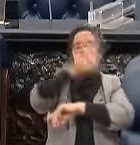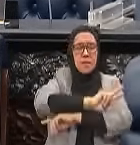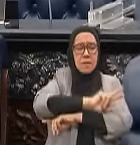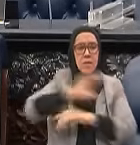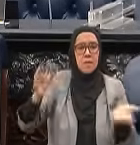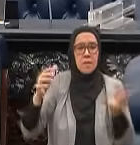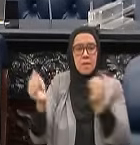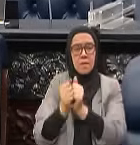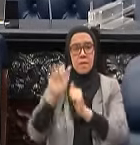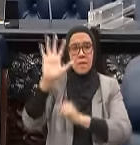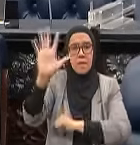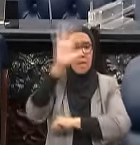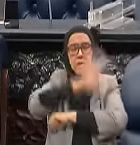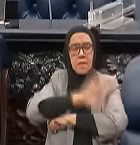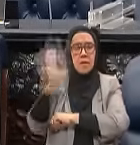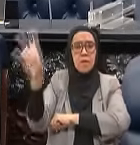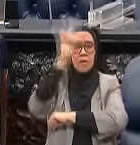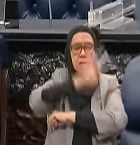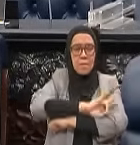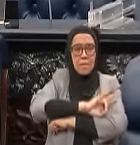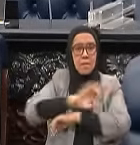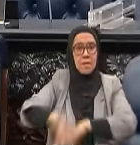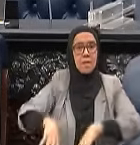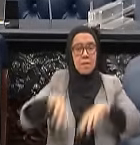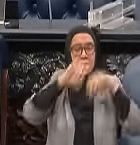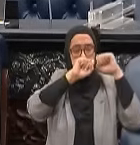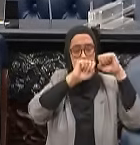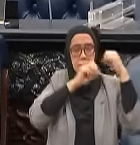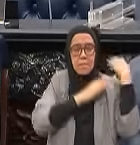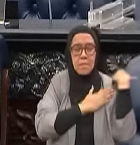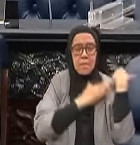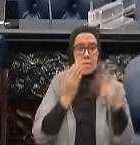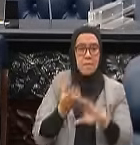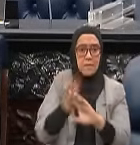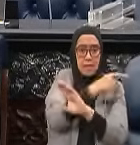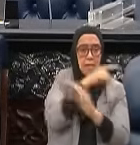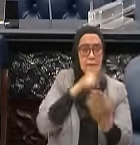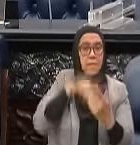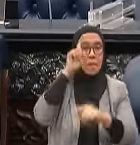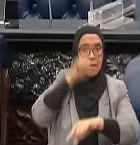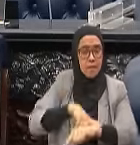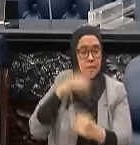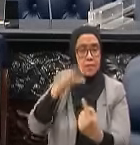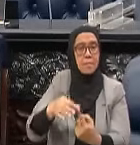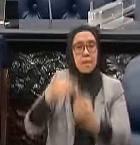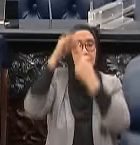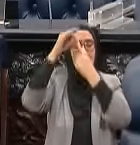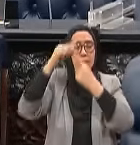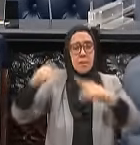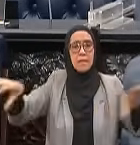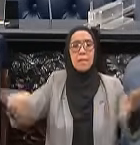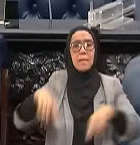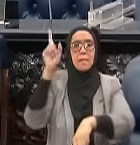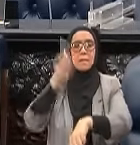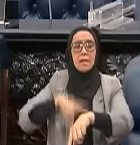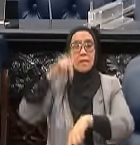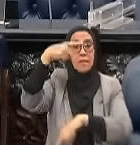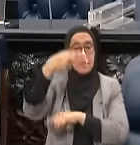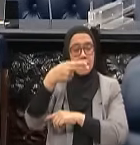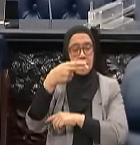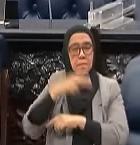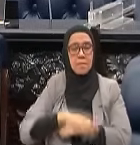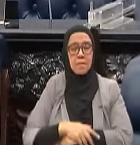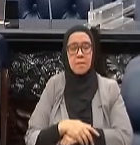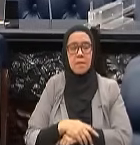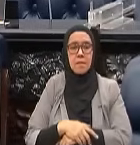hingga tujuh hari yang diambil sebelum ini ketika pengecualian berkuasa pada zaman pihak balik